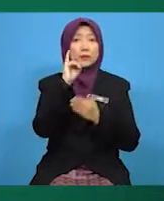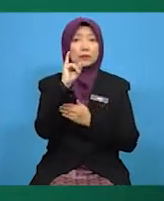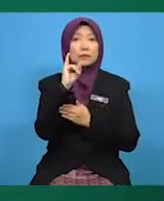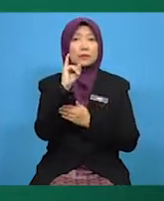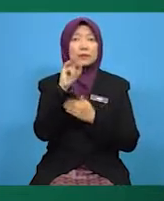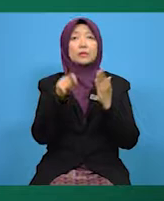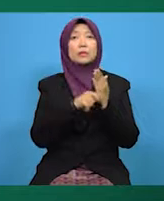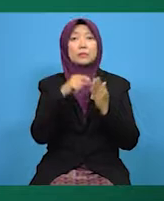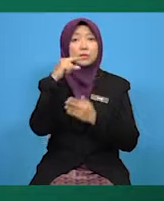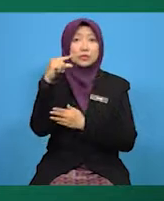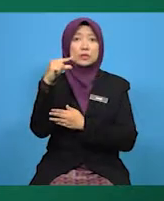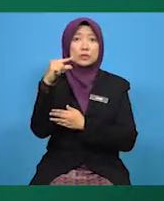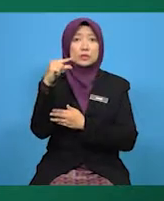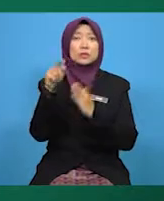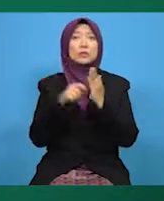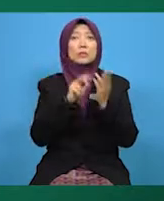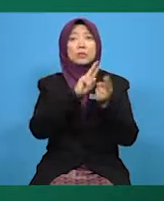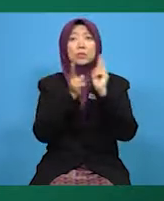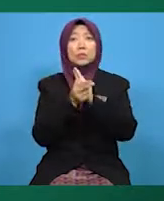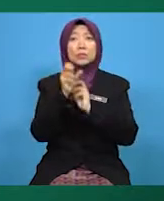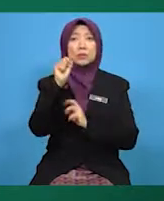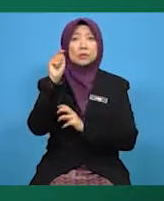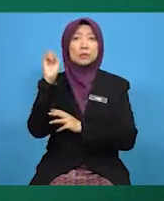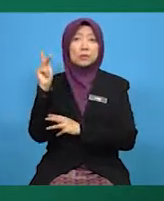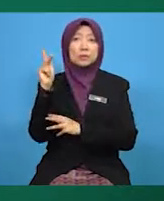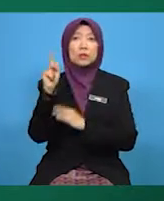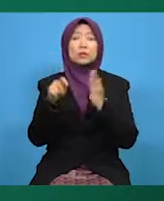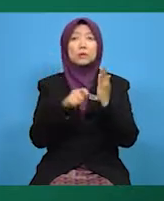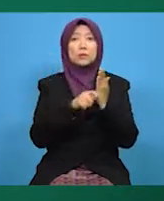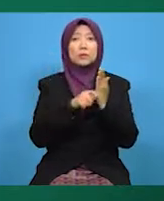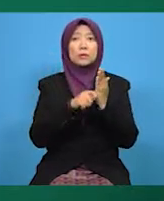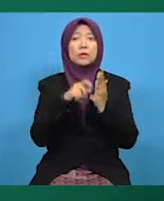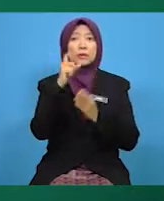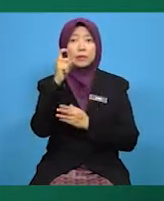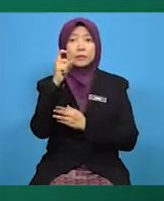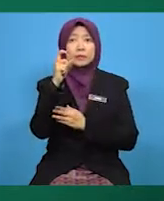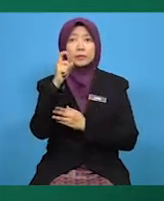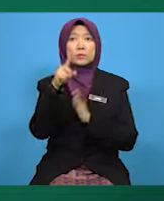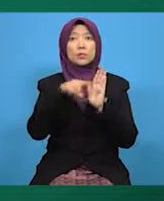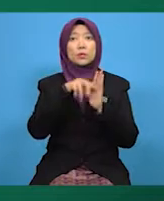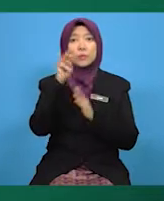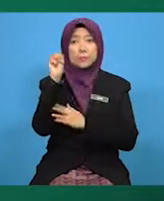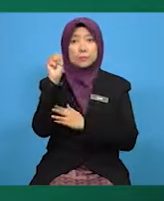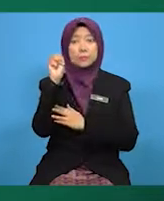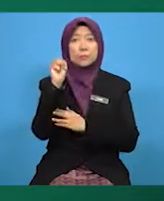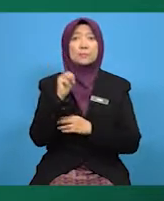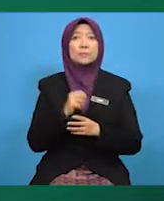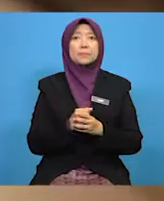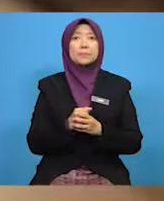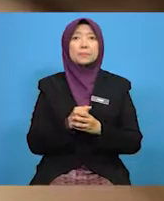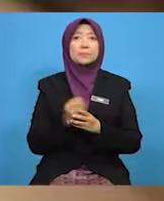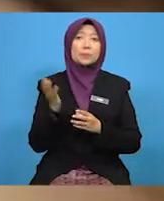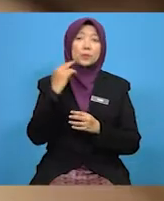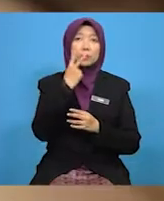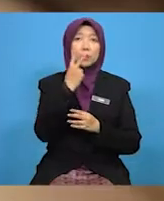tambah I tambah G tambah perubahan stok tambah X tolak M.